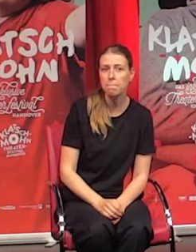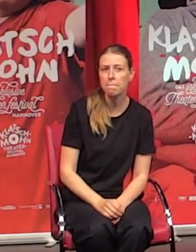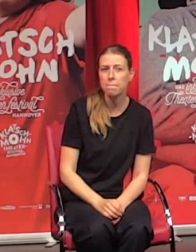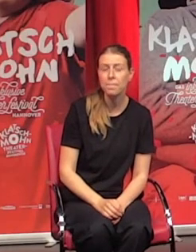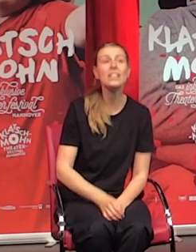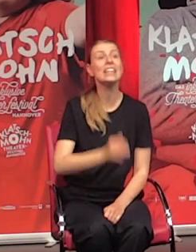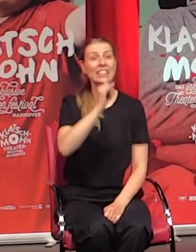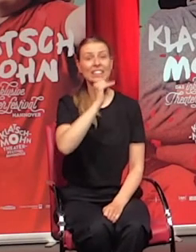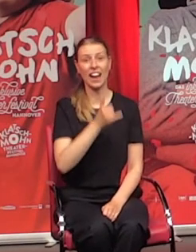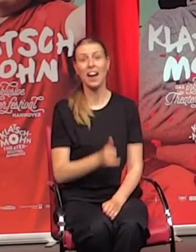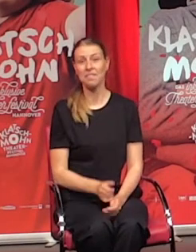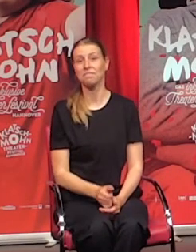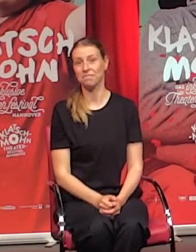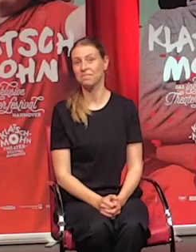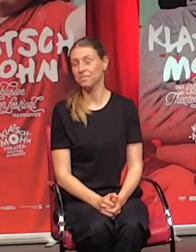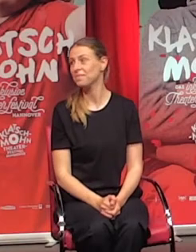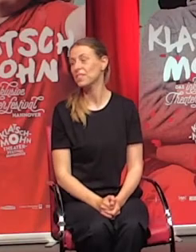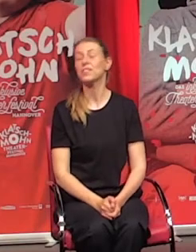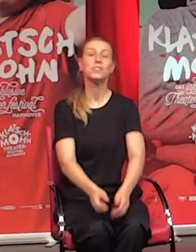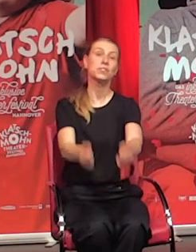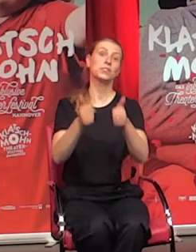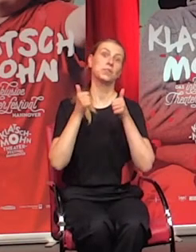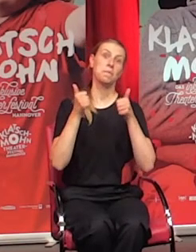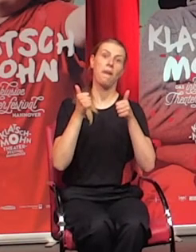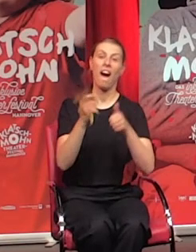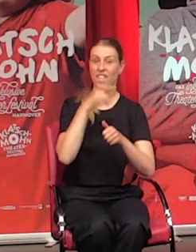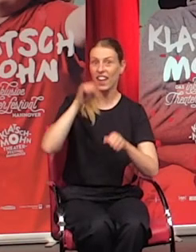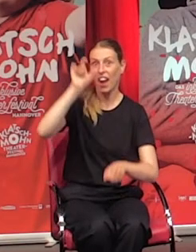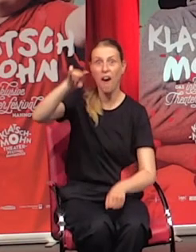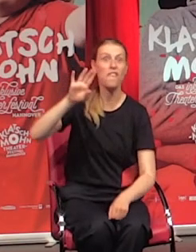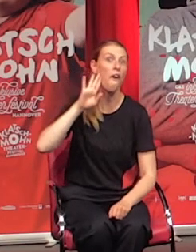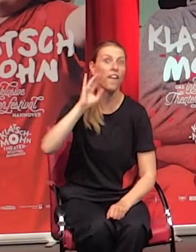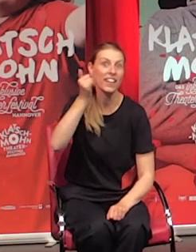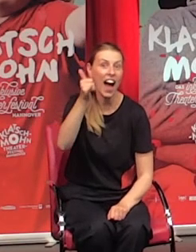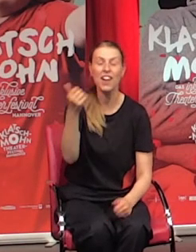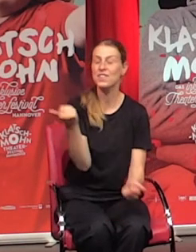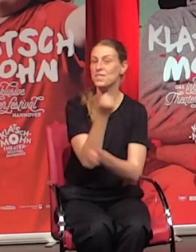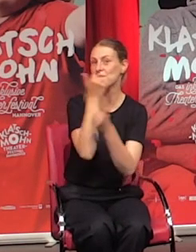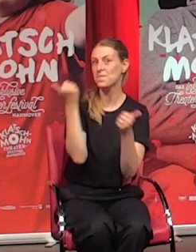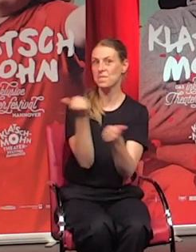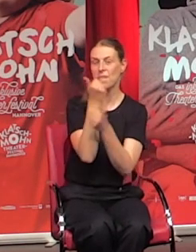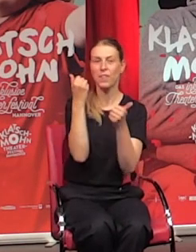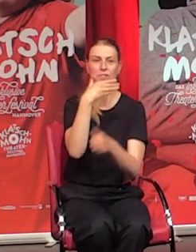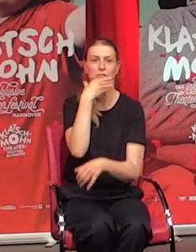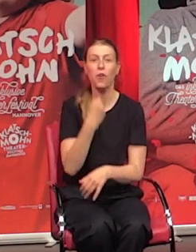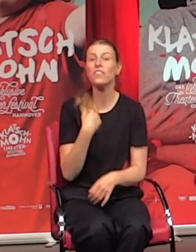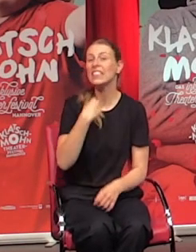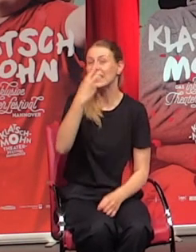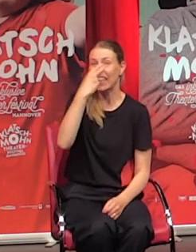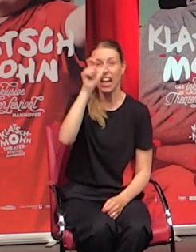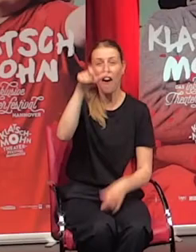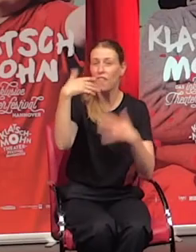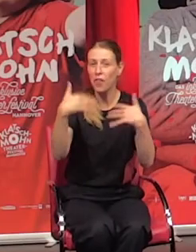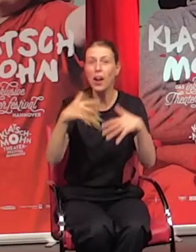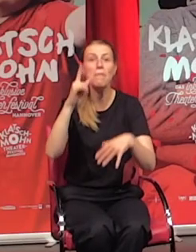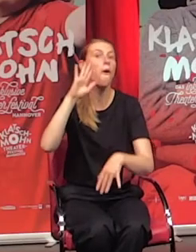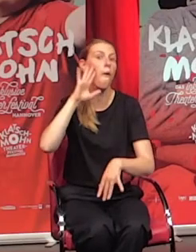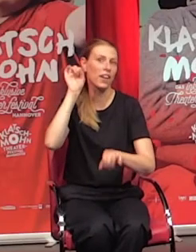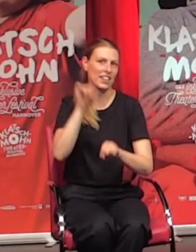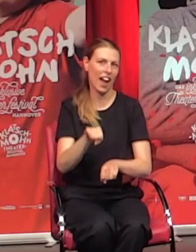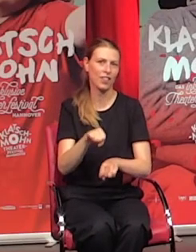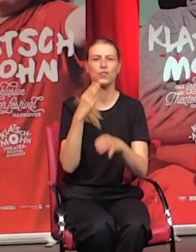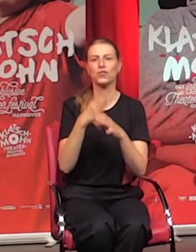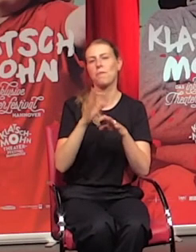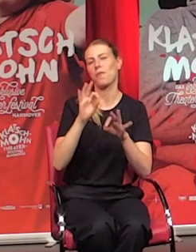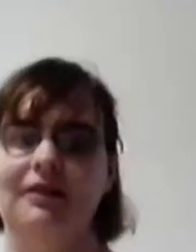Ja. Hörst du mich? Ja, das ist toll. Ja, wir hören dich. Das ist sehr schön. Wir sehen dich zwar nicht, aber wir hören dich. Und das ist ja schon mal